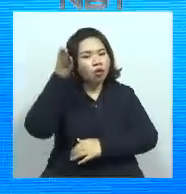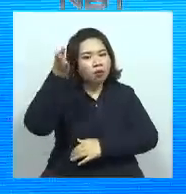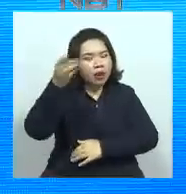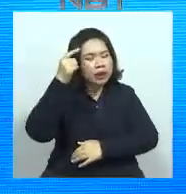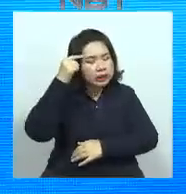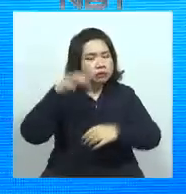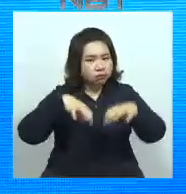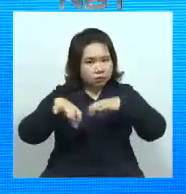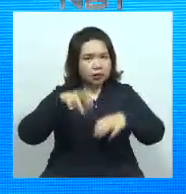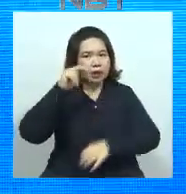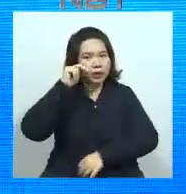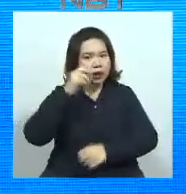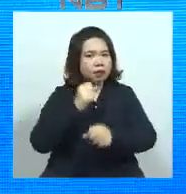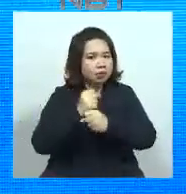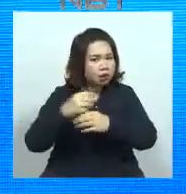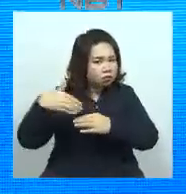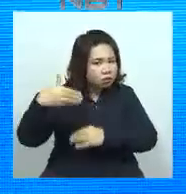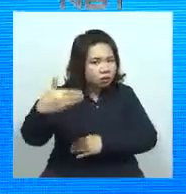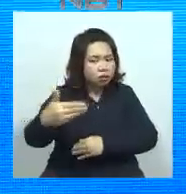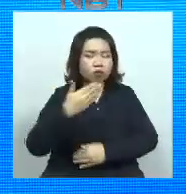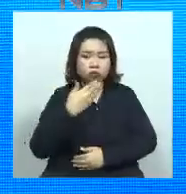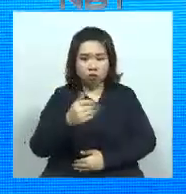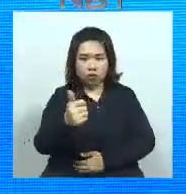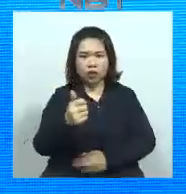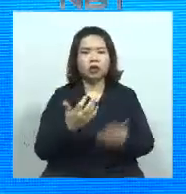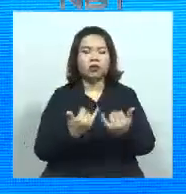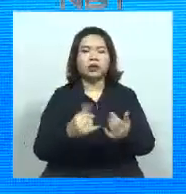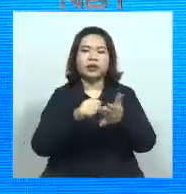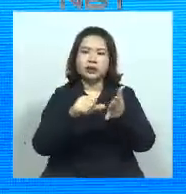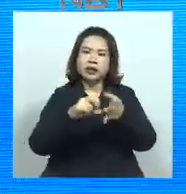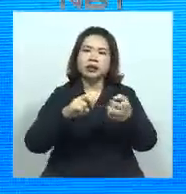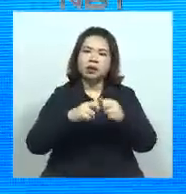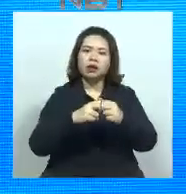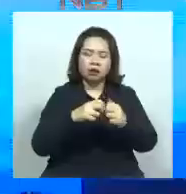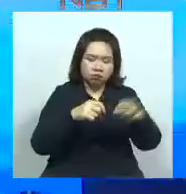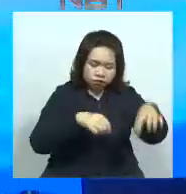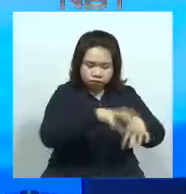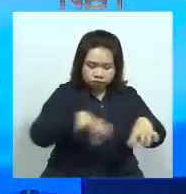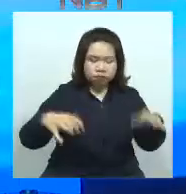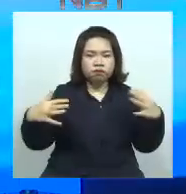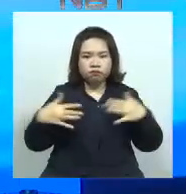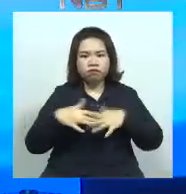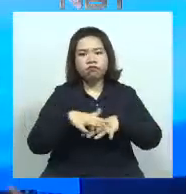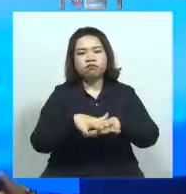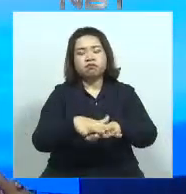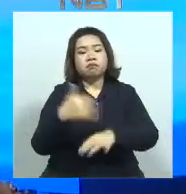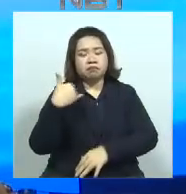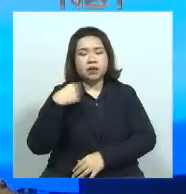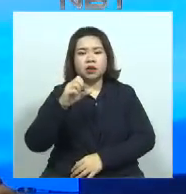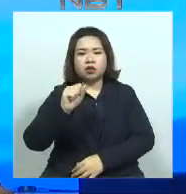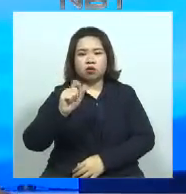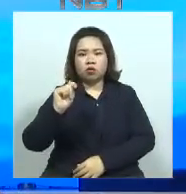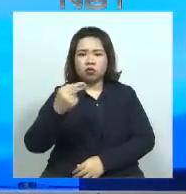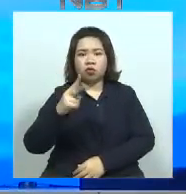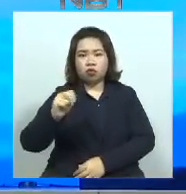ให้การบริหารจัดการน้ำเป็นไปอย่างยั่งยืนโดยในวันนี้เองการแก้ปัญหาจึงเป็นไปอย่างบูรณาการผ่านหน่วยงานหลักอย่างสทนช.นะ